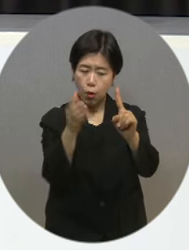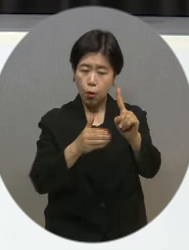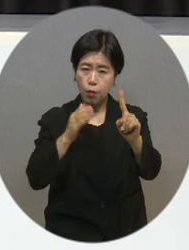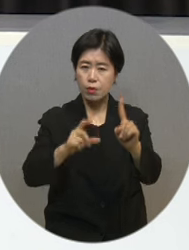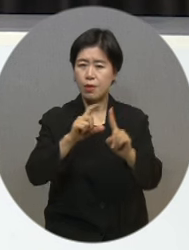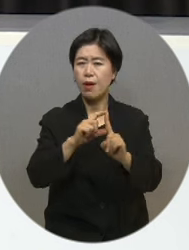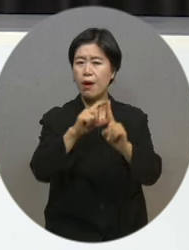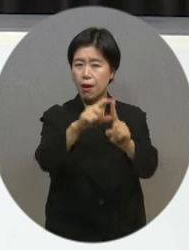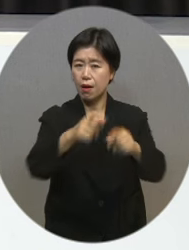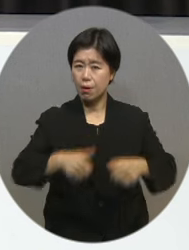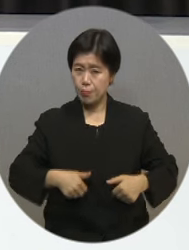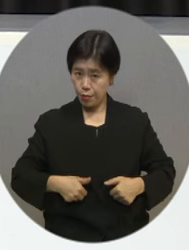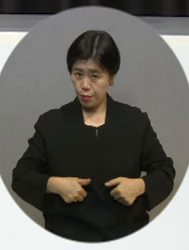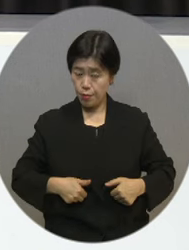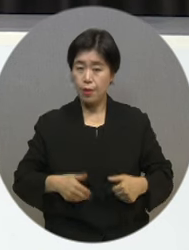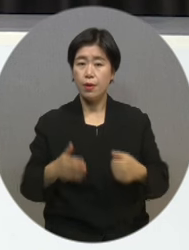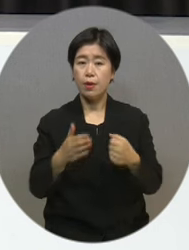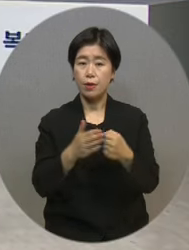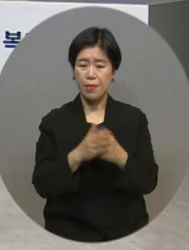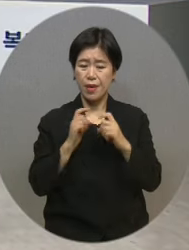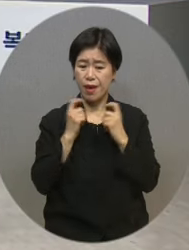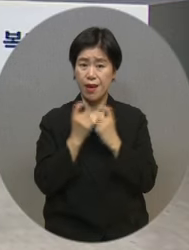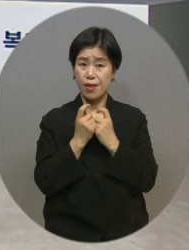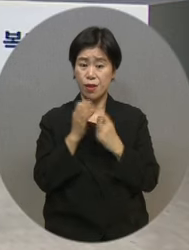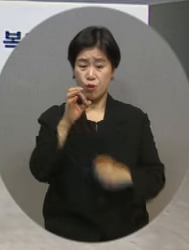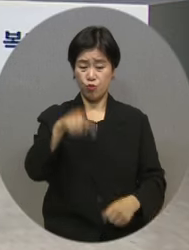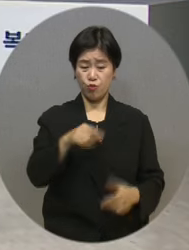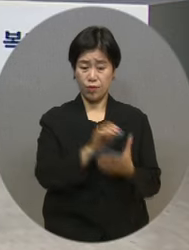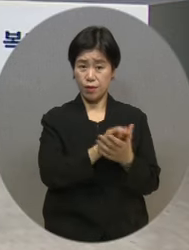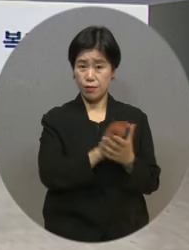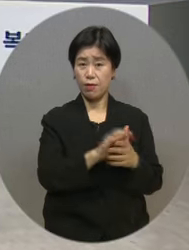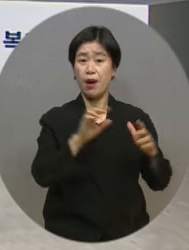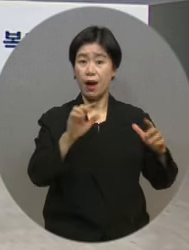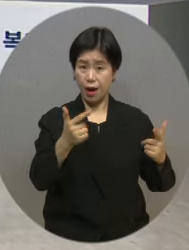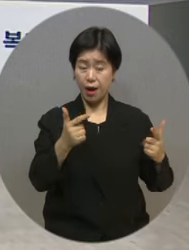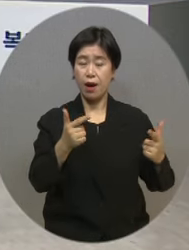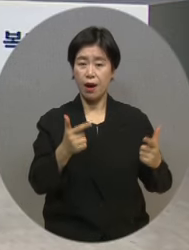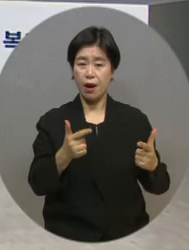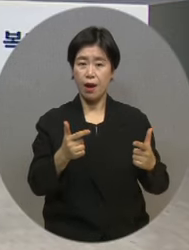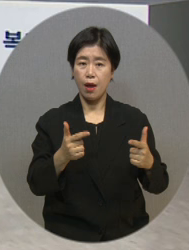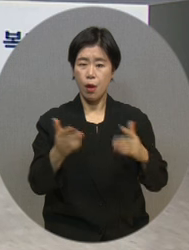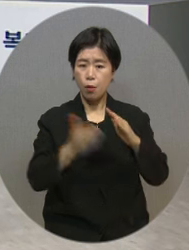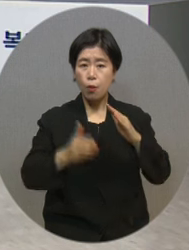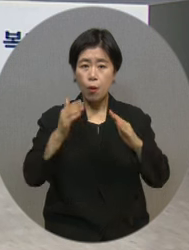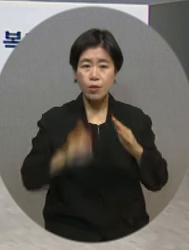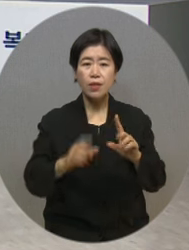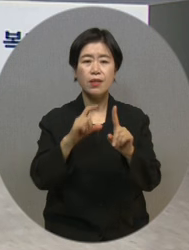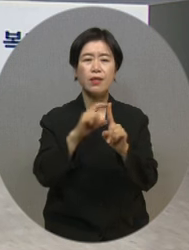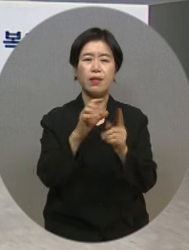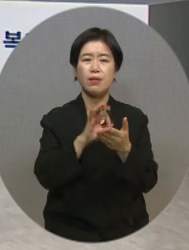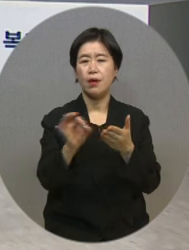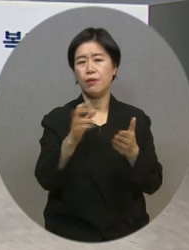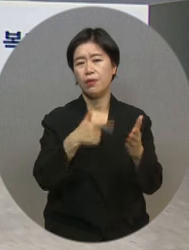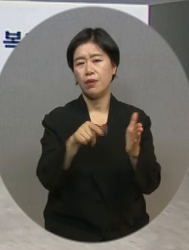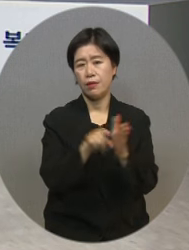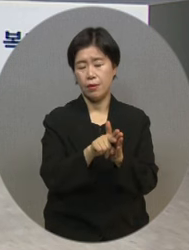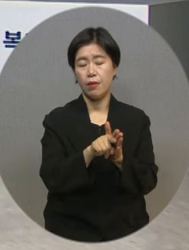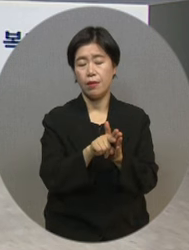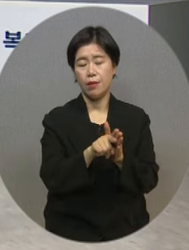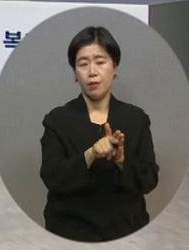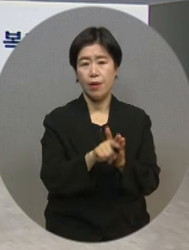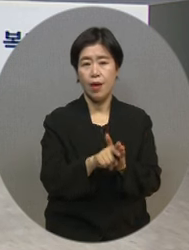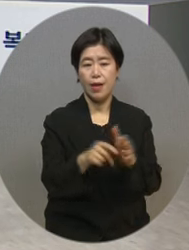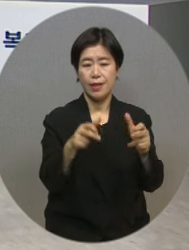공식적으로 장애인이라고 하는 것이 법정 용어고, 장애우라는 말은 이제 많은 분들이 모여 계실